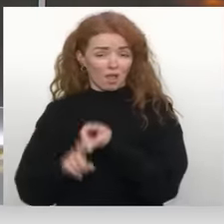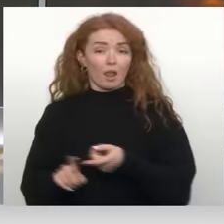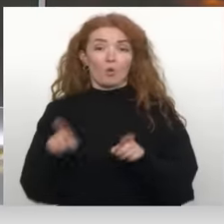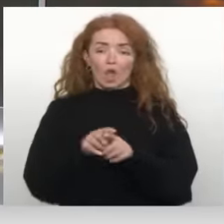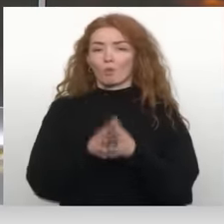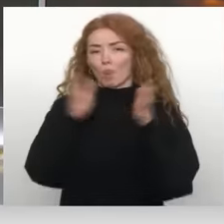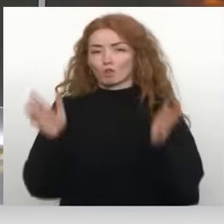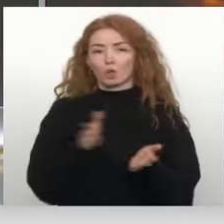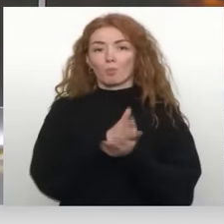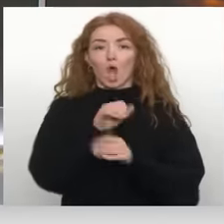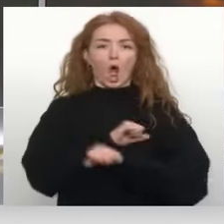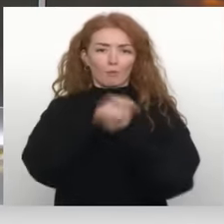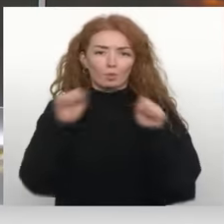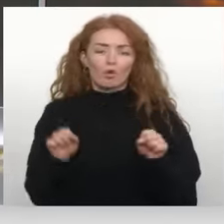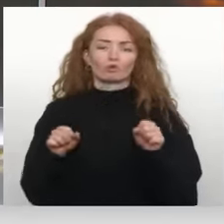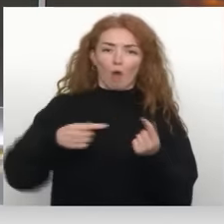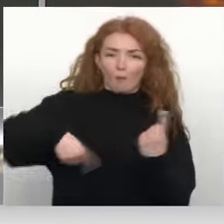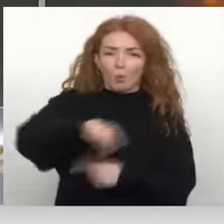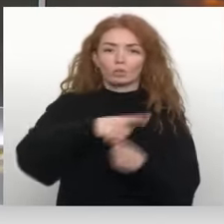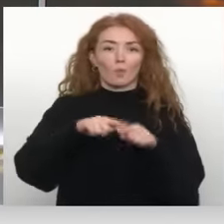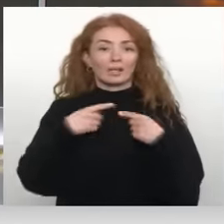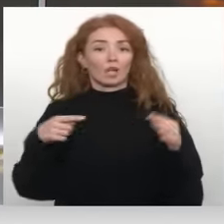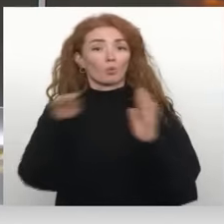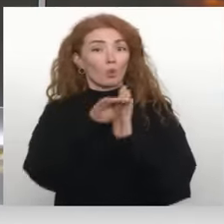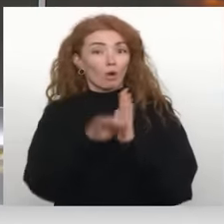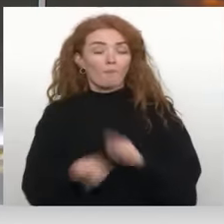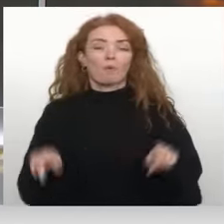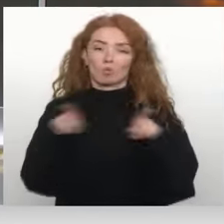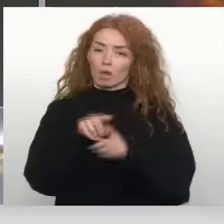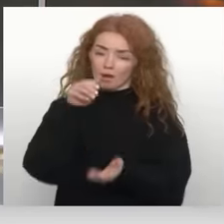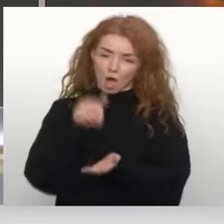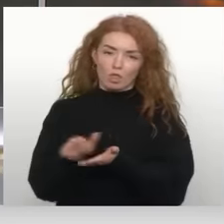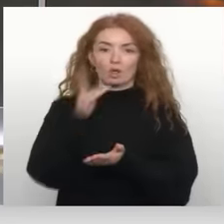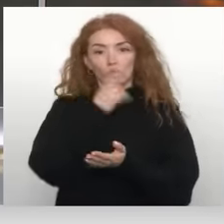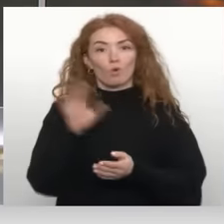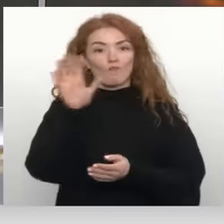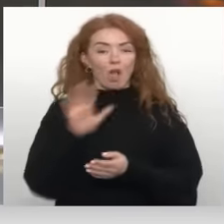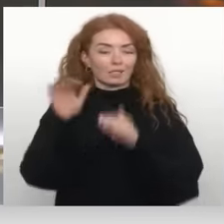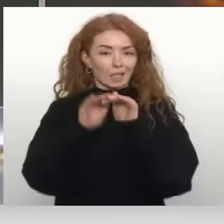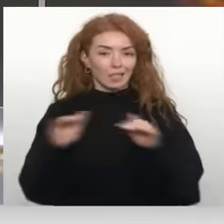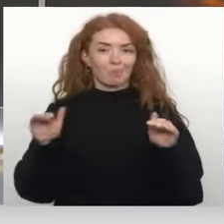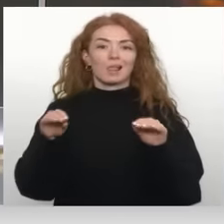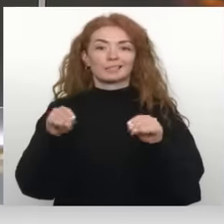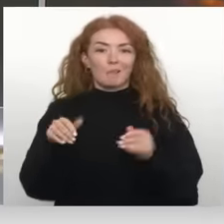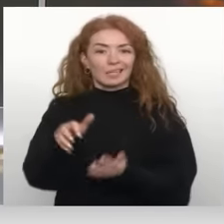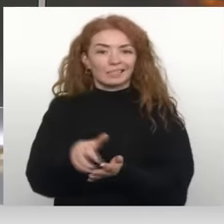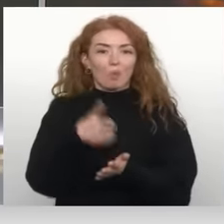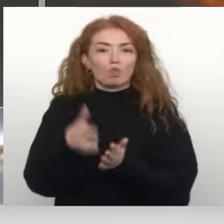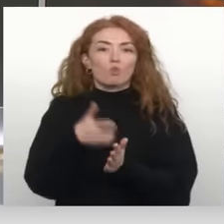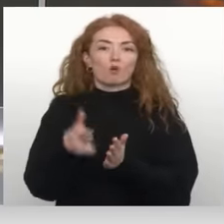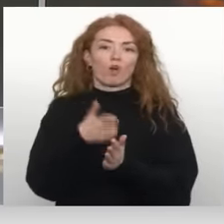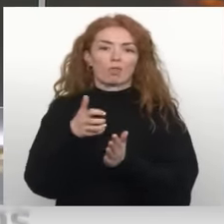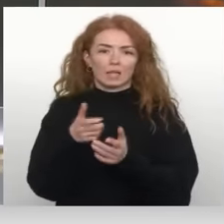pieeju apdrošināšanas un apgrozāmo līdzekļu programmām, kā arī atteikšanos no nacionāla līmeņa zemes lietošanas